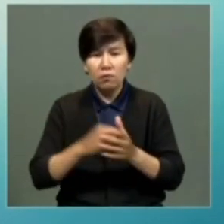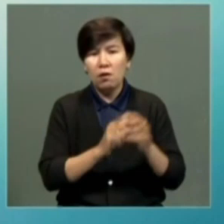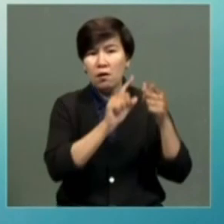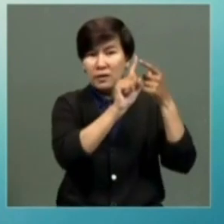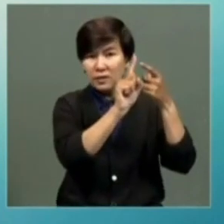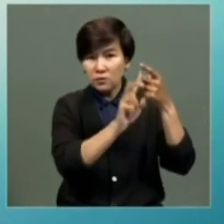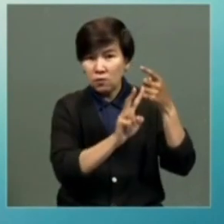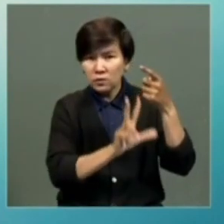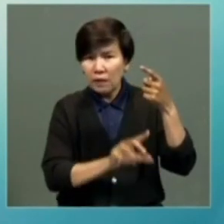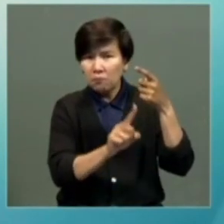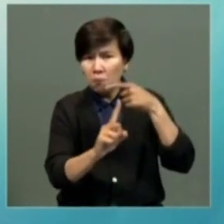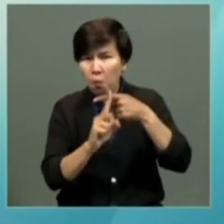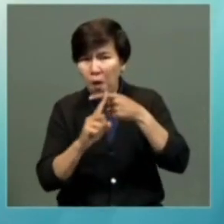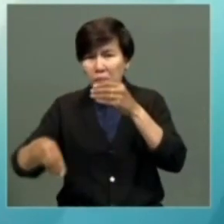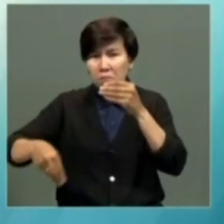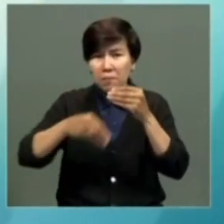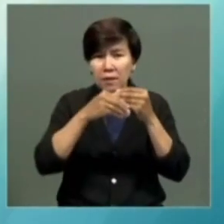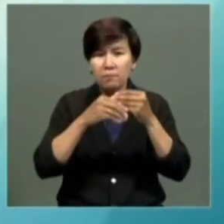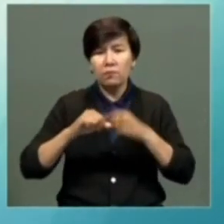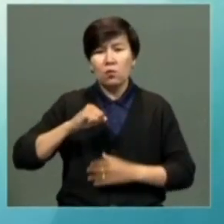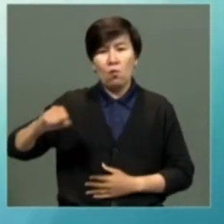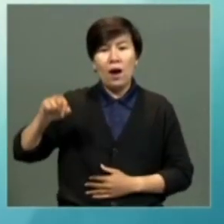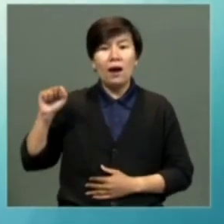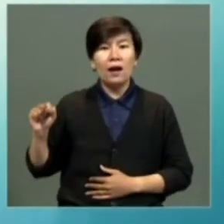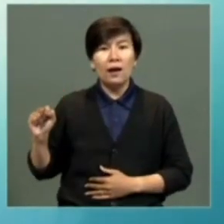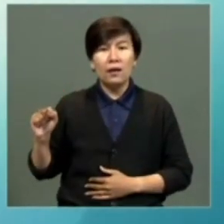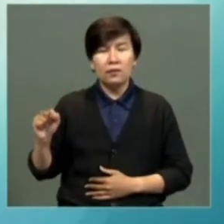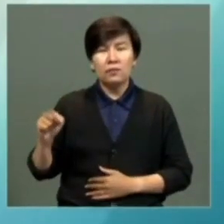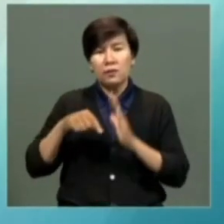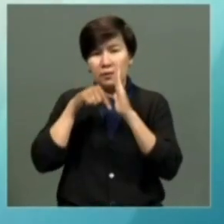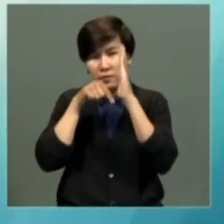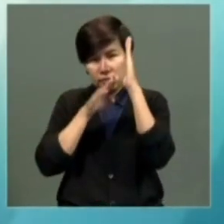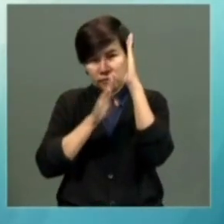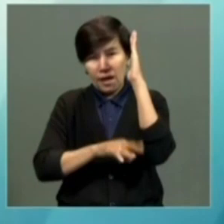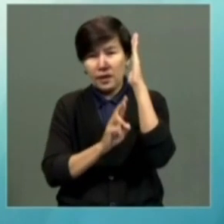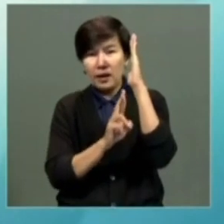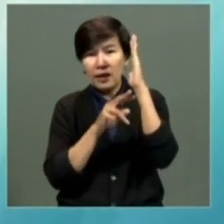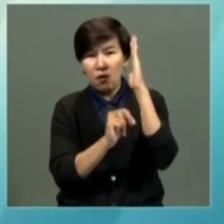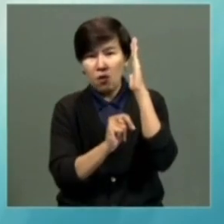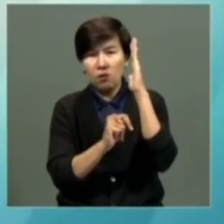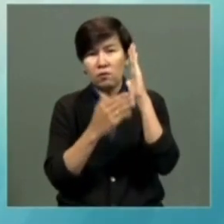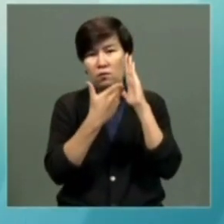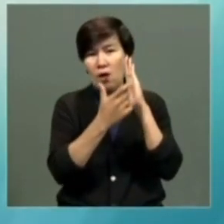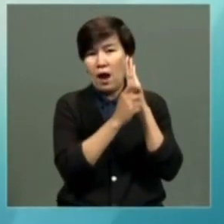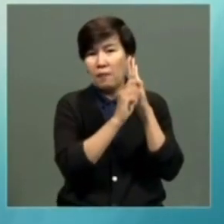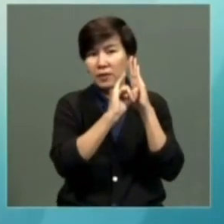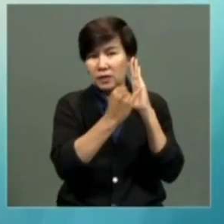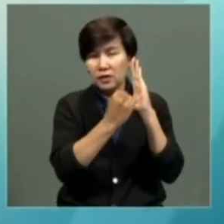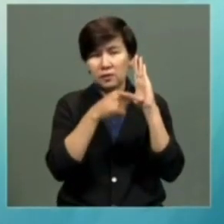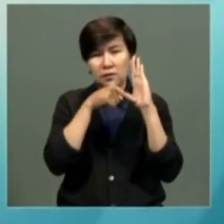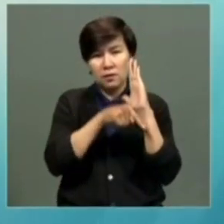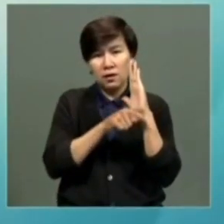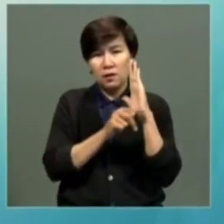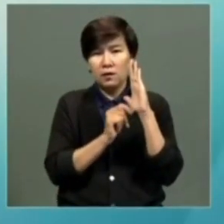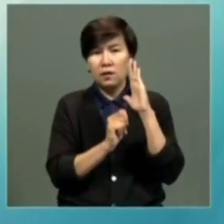เพิ่มเติมขึ้นมาคืออะไรนะครับขวามือสุดครับคือระนองอำนาจเจริญและตราดนะครับ